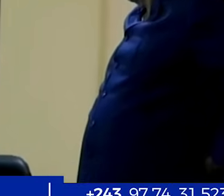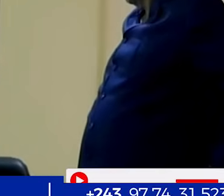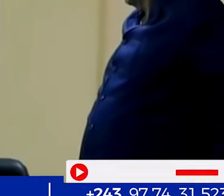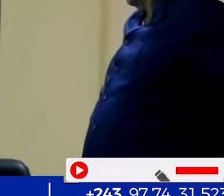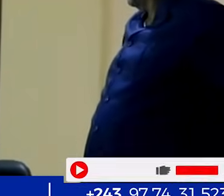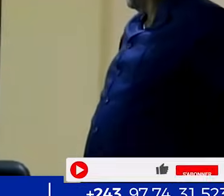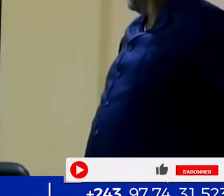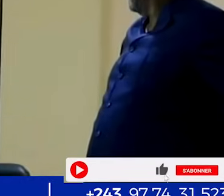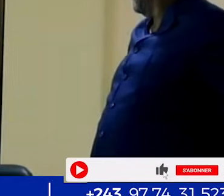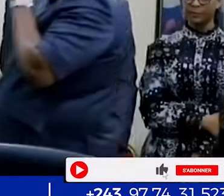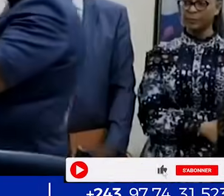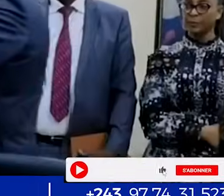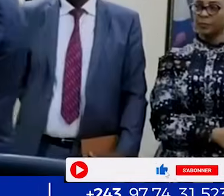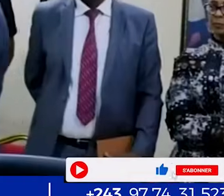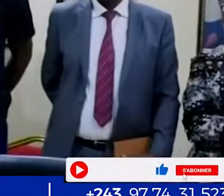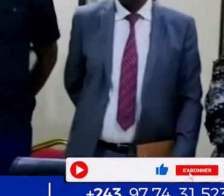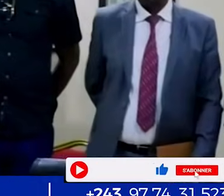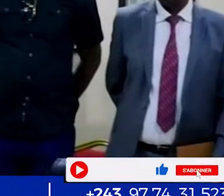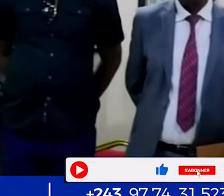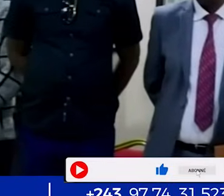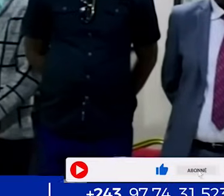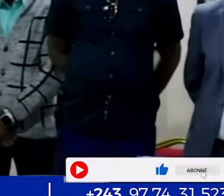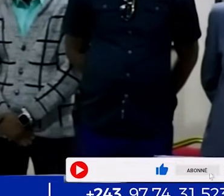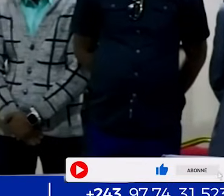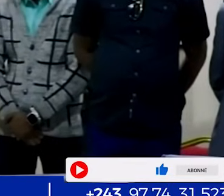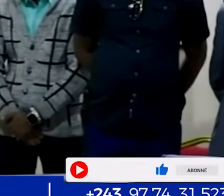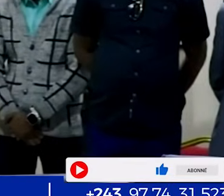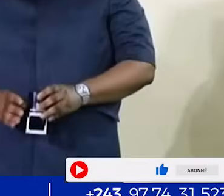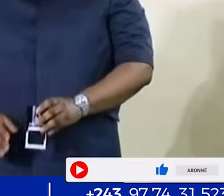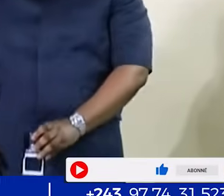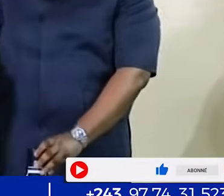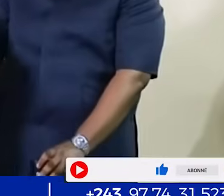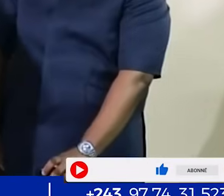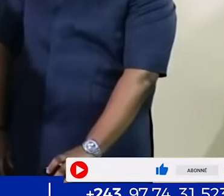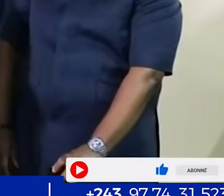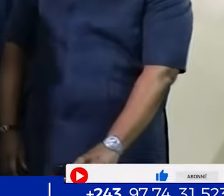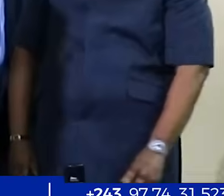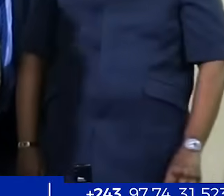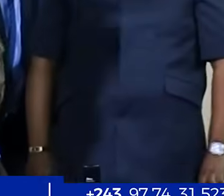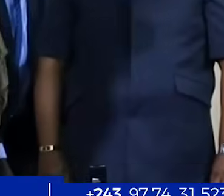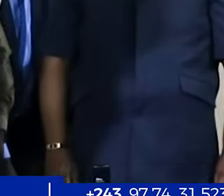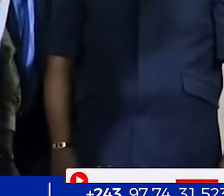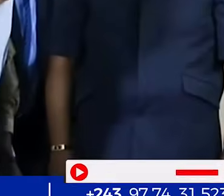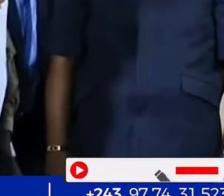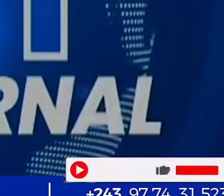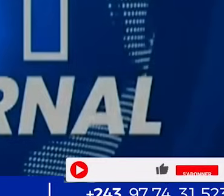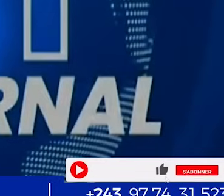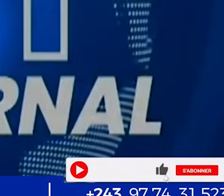fonctions. La remise reprise a eu lieu ce vendredi. Le travail peut commencer. Voilà pour